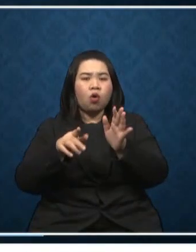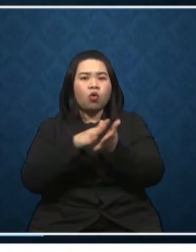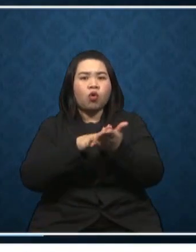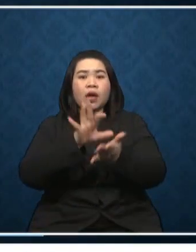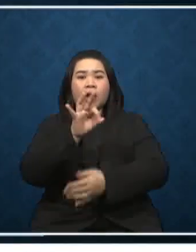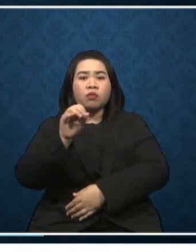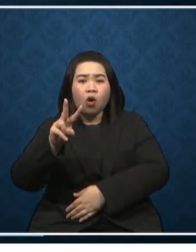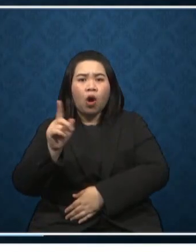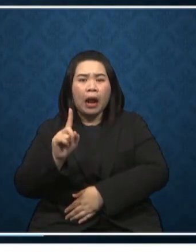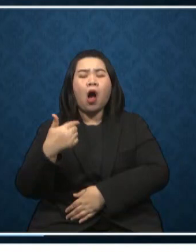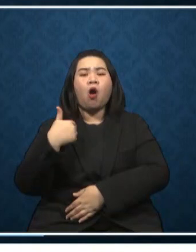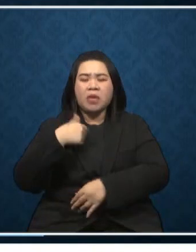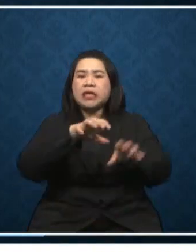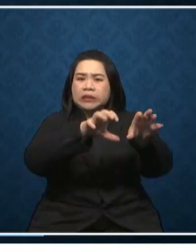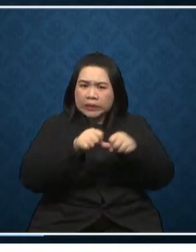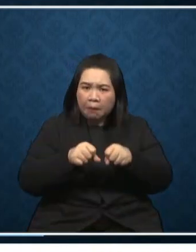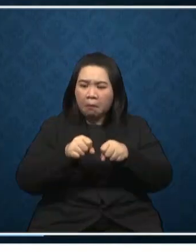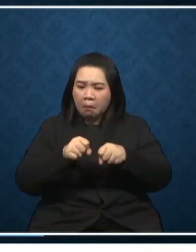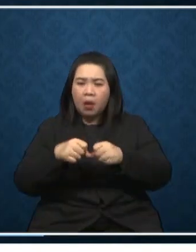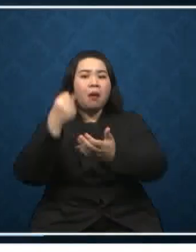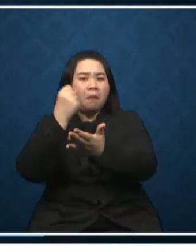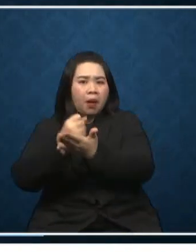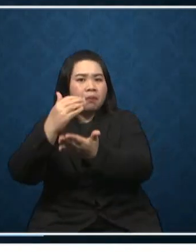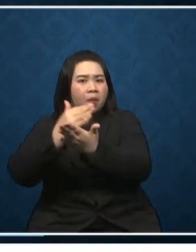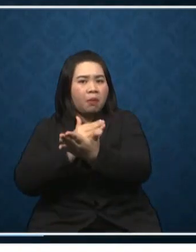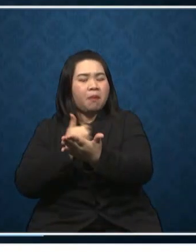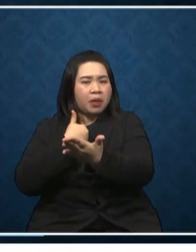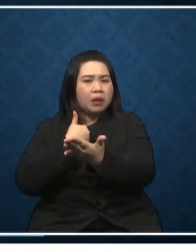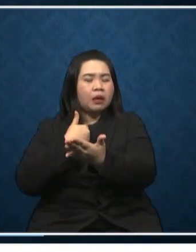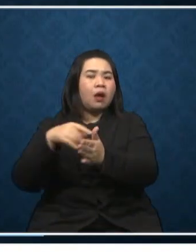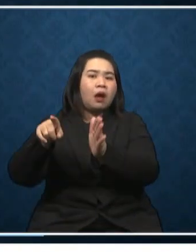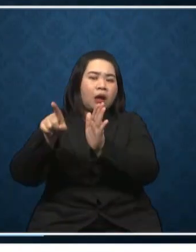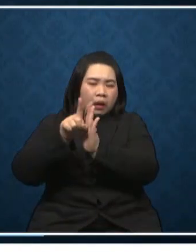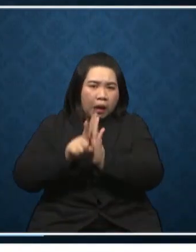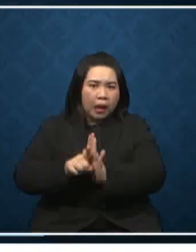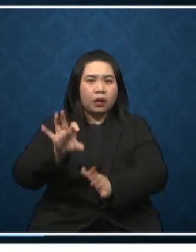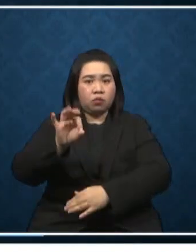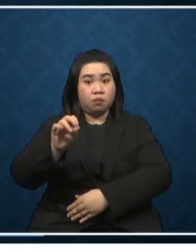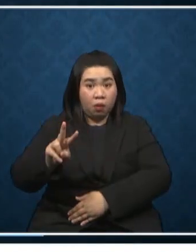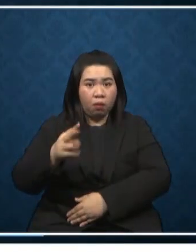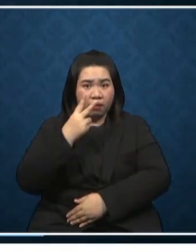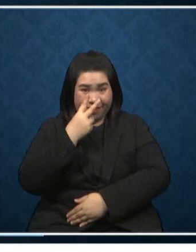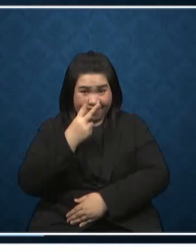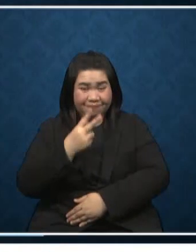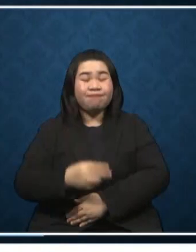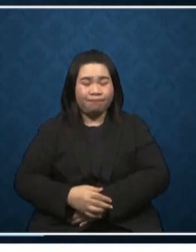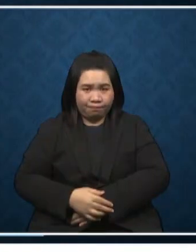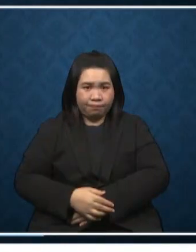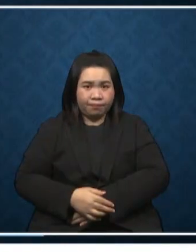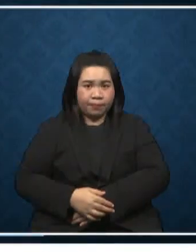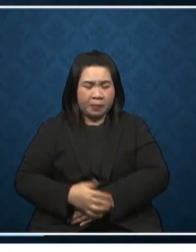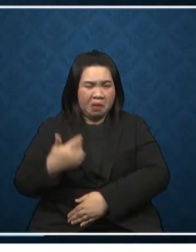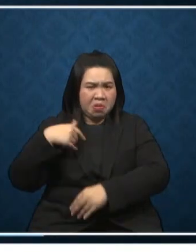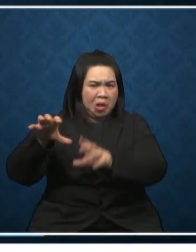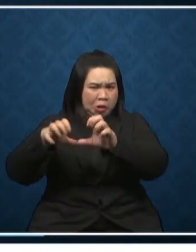ภักต